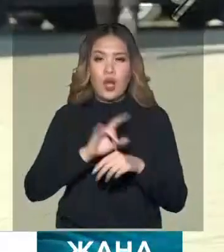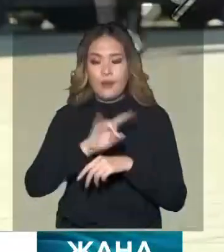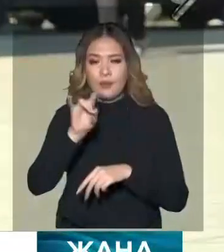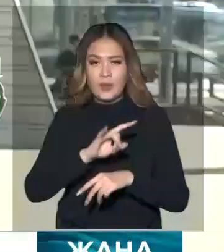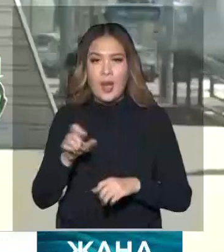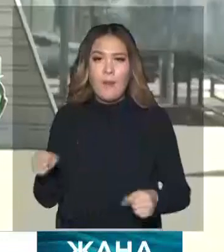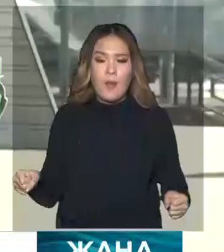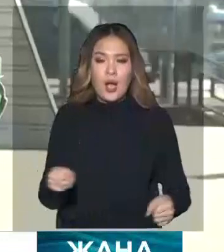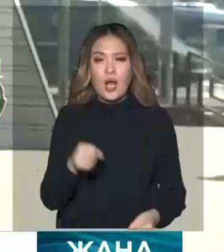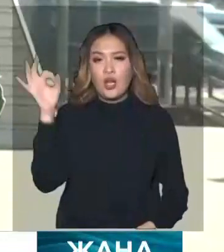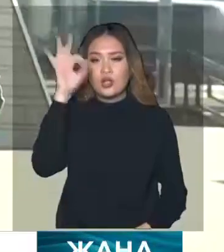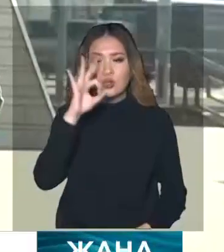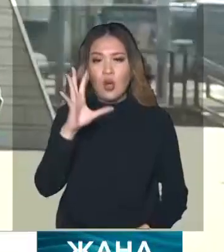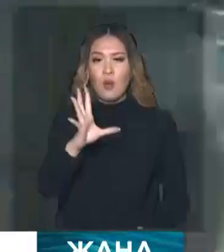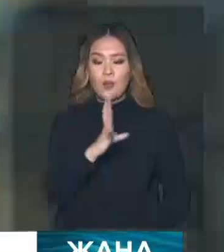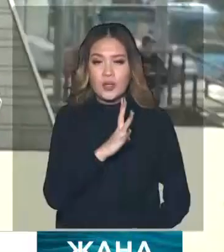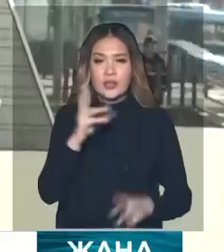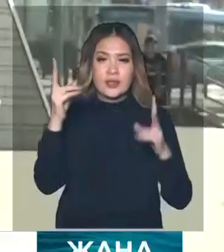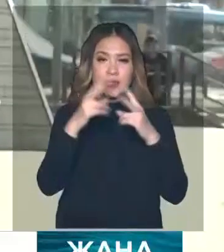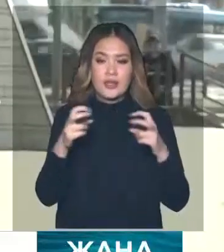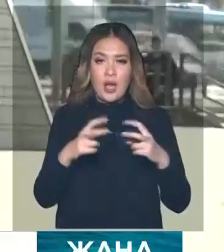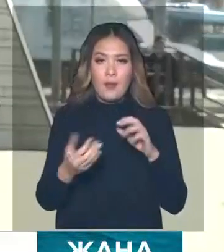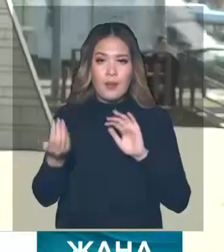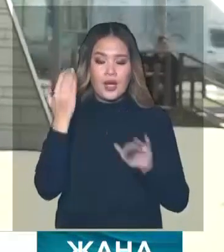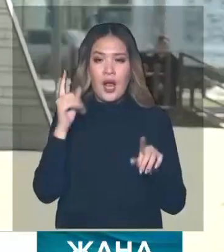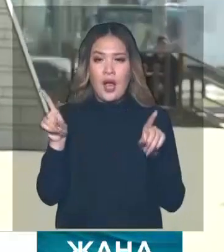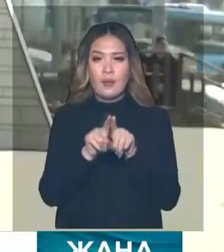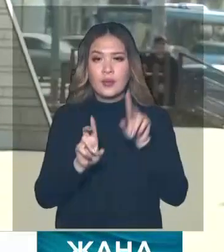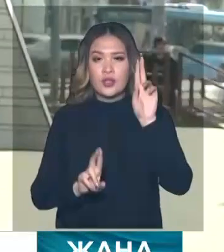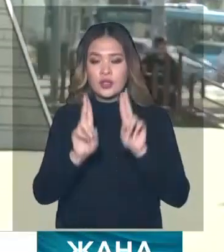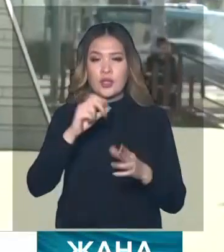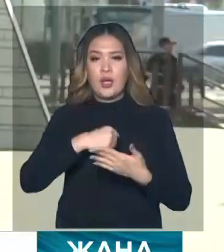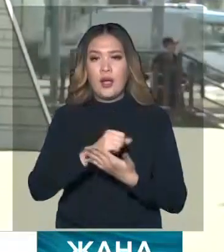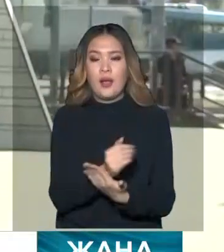сөмкелері мен багаждарды тексерудің бірыңғай ережесі бекітілмек.